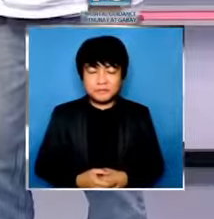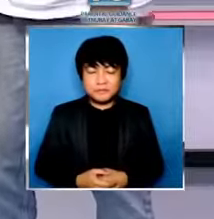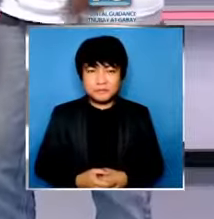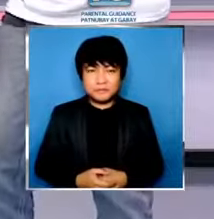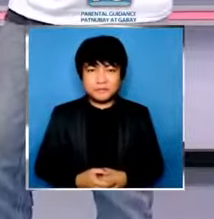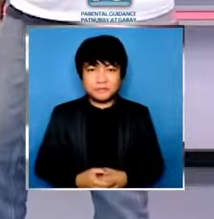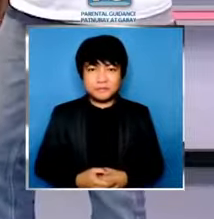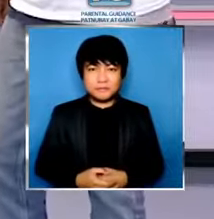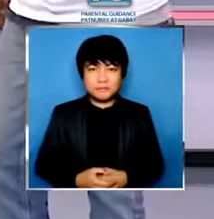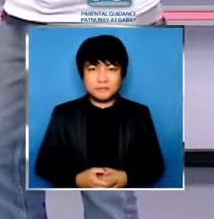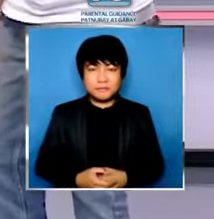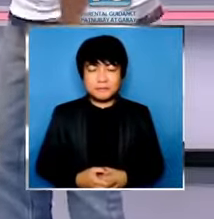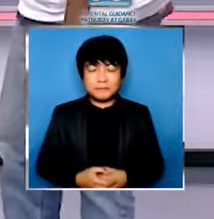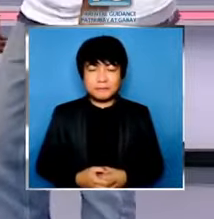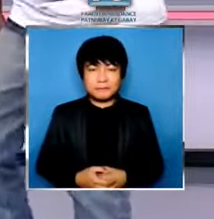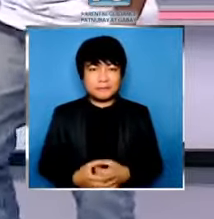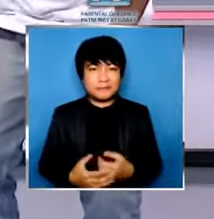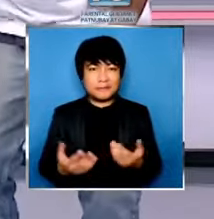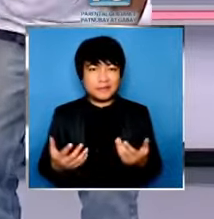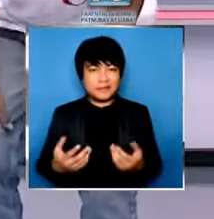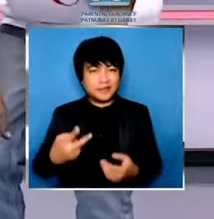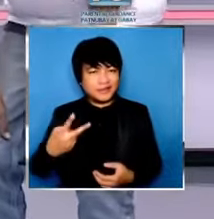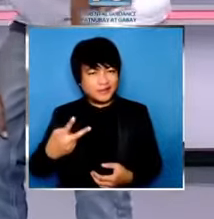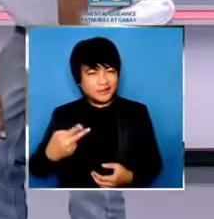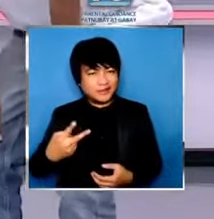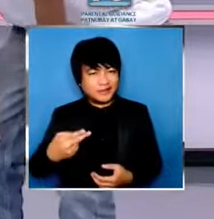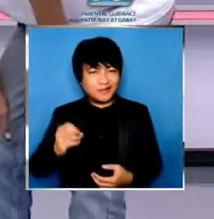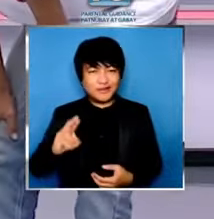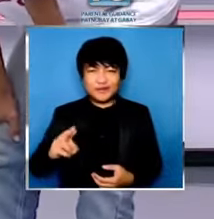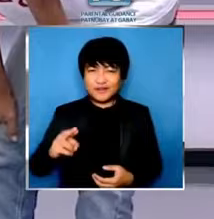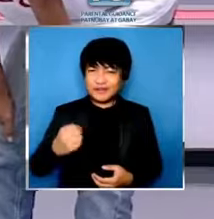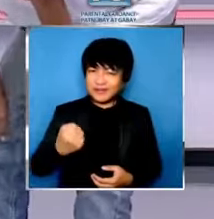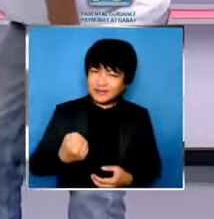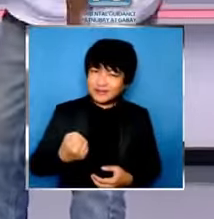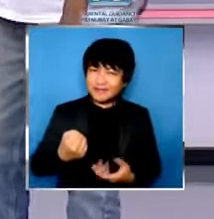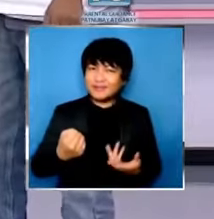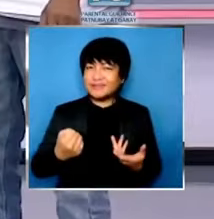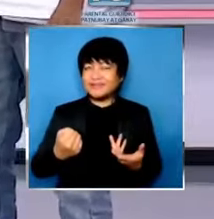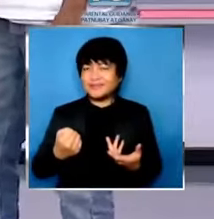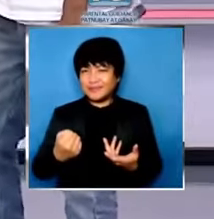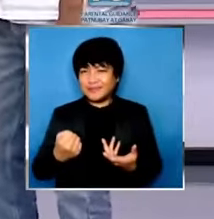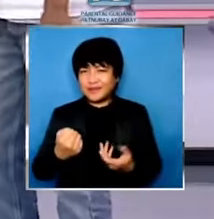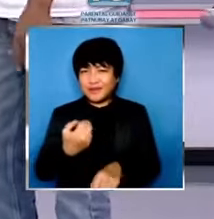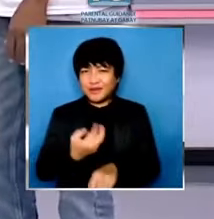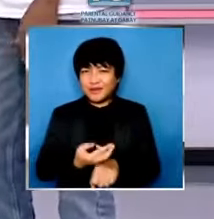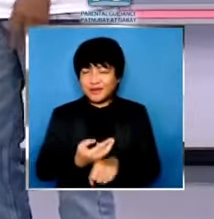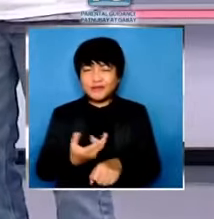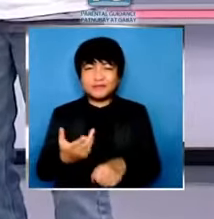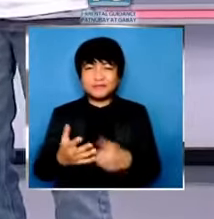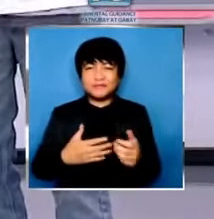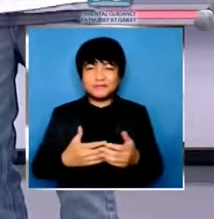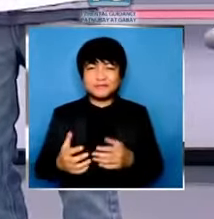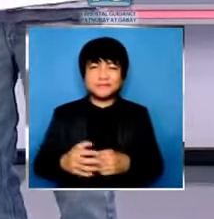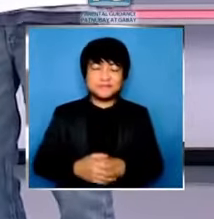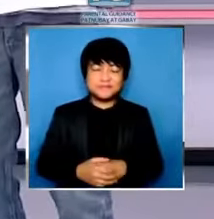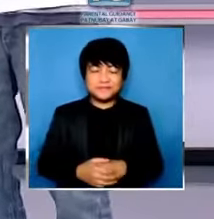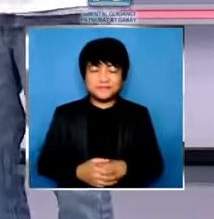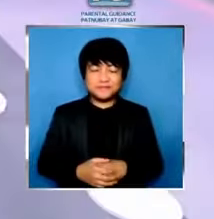eh. Hindi mo alam kung gunting o kaya bato. Parang hindi mo alam. Parang nabali ganun, yung gunting. Pero ano ba yung bato yun? Ano? Bato. Okay,